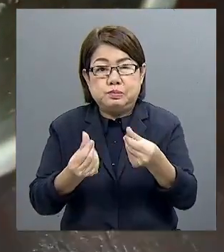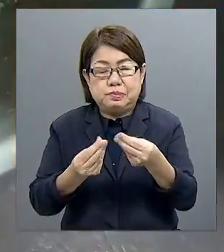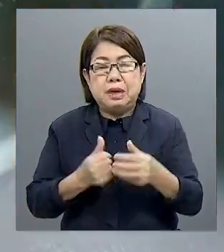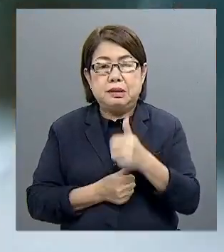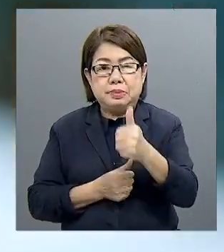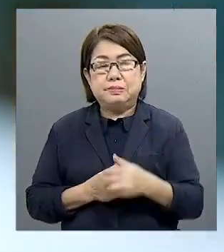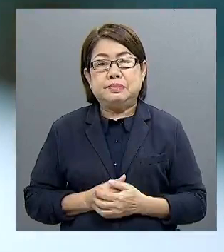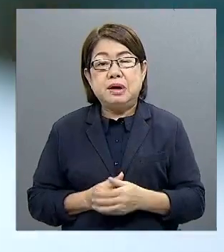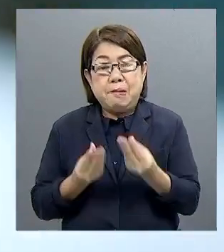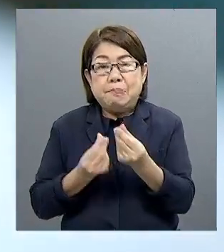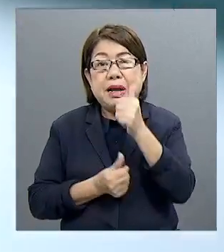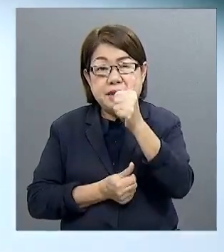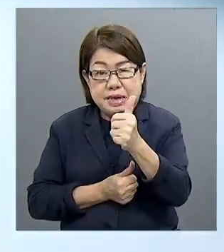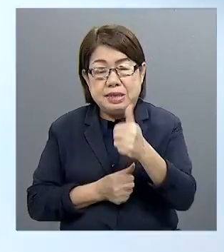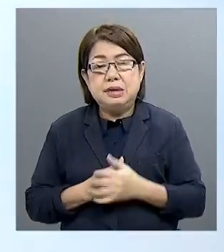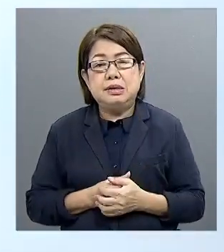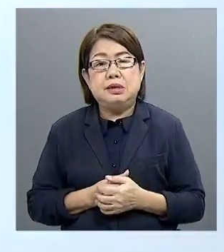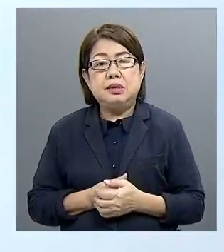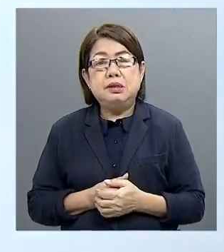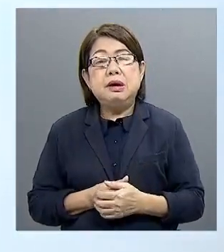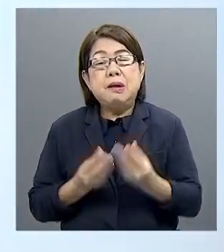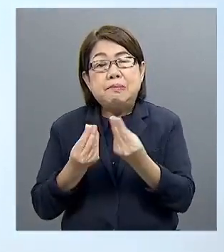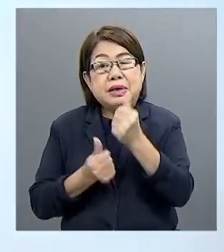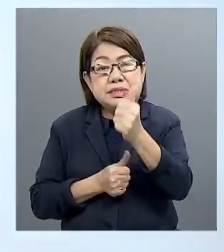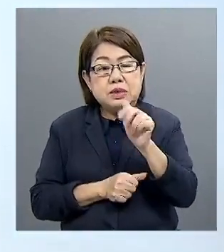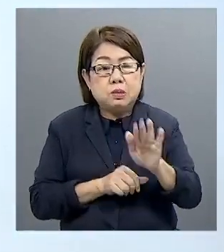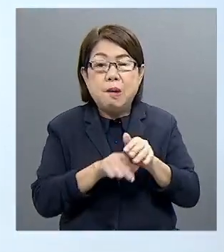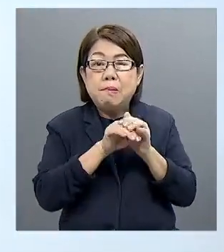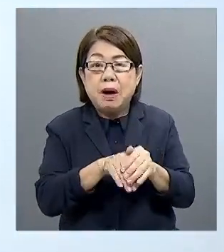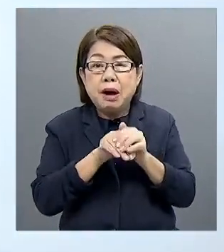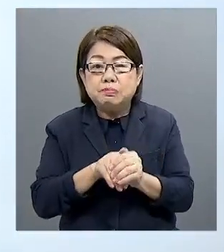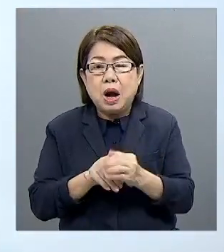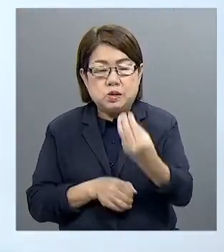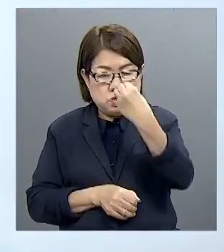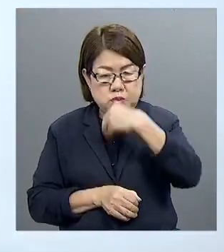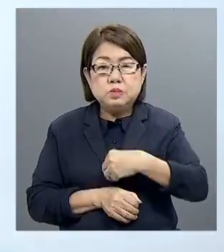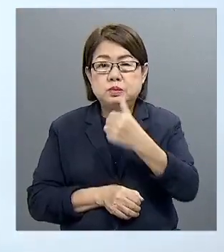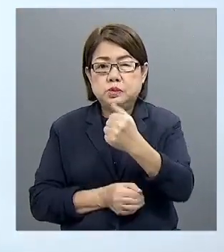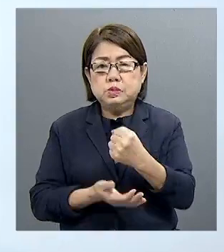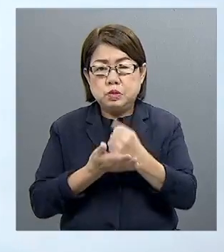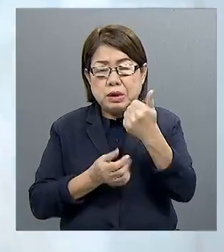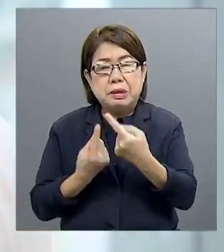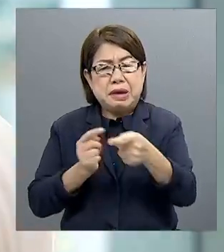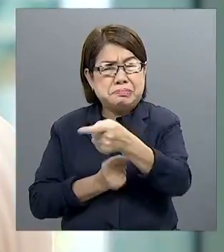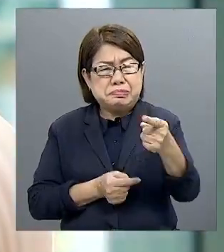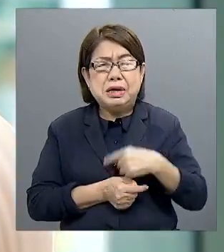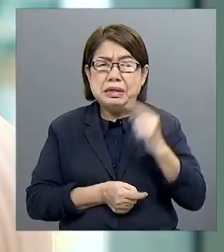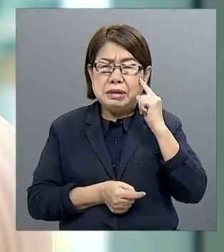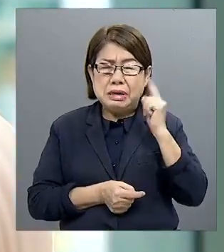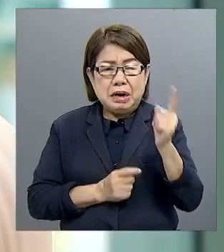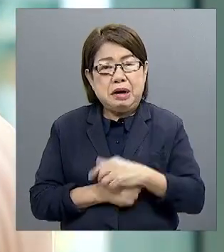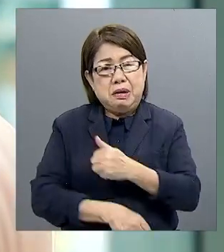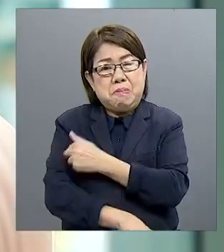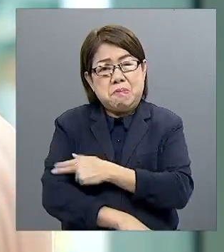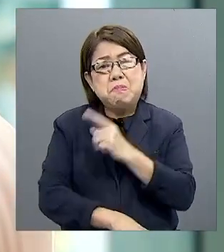MCT นะครับซึ่งตัวนี้เนี่ยมันช่วยร่างกายเรามากกว่าจะฉุดครับหลายคนจะบอกว่ากลัวจังคุณหมอบอกไขมันสูงแล้วไปเจ